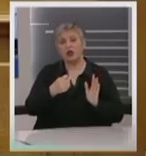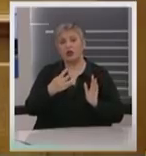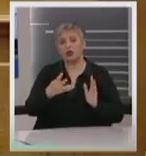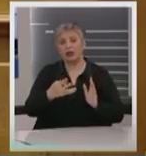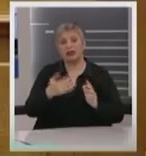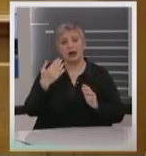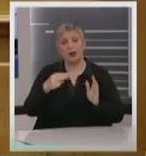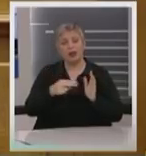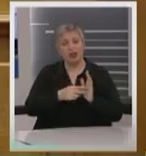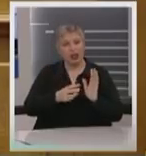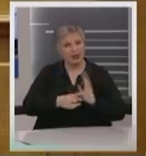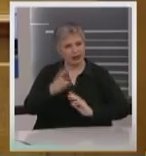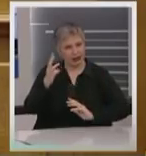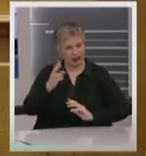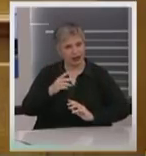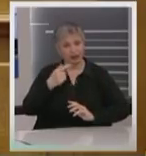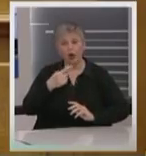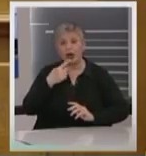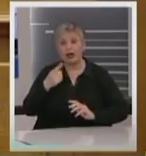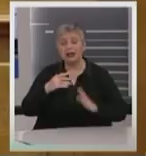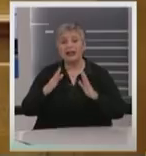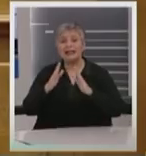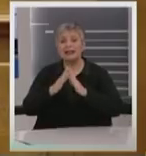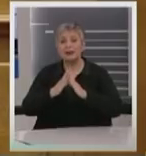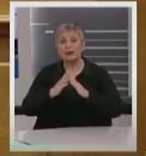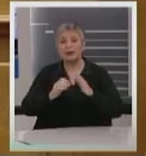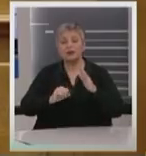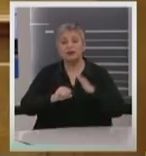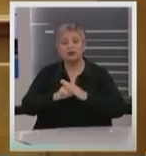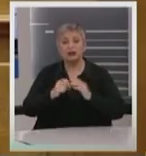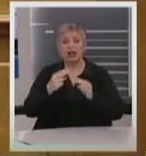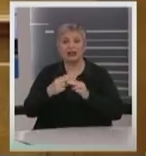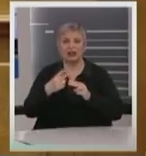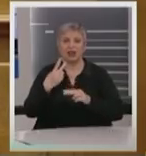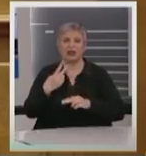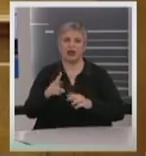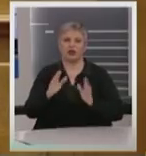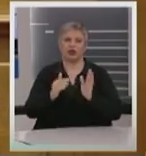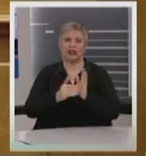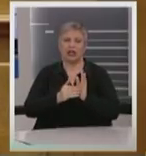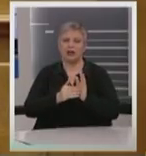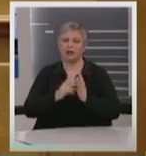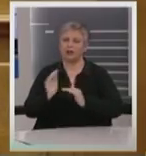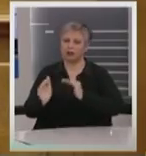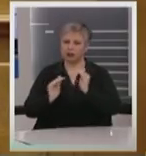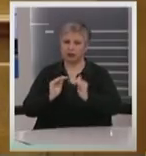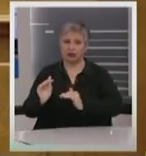πλήρως την πρώτη κατοικία μέχρι 200.000 ευρώ. Σήμερα προστατεύονται από πληστηριασμό